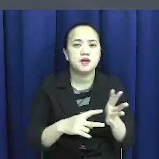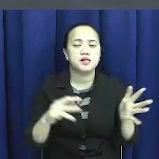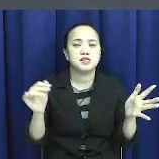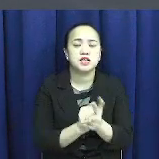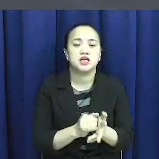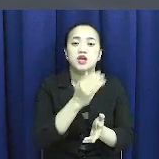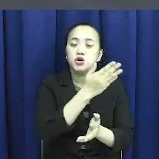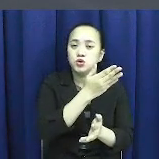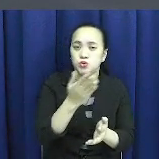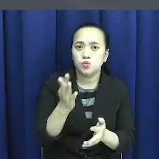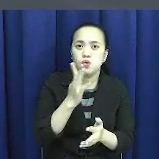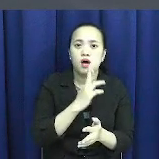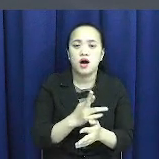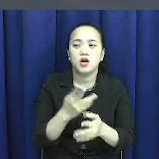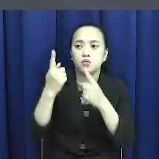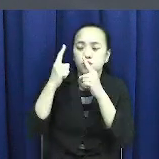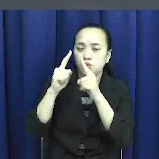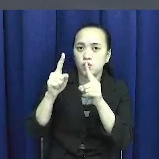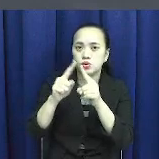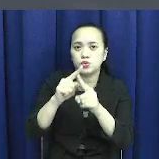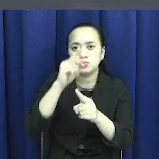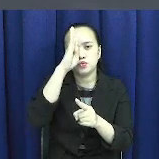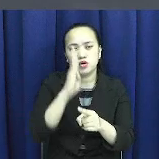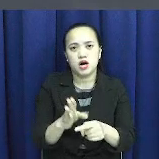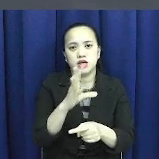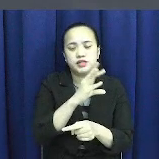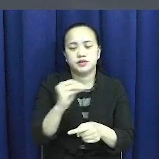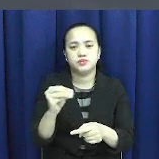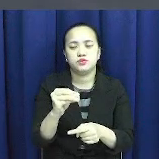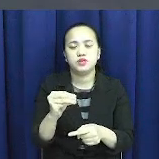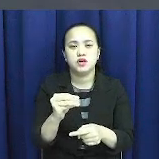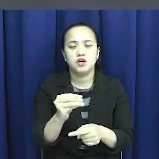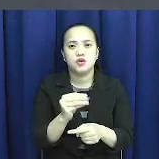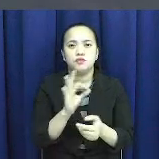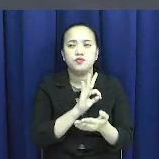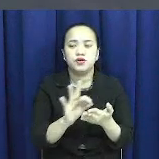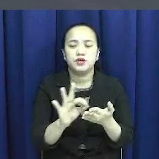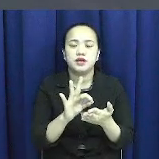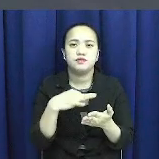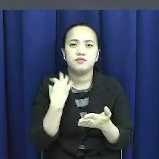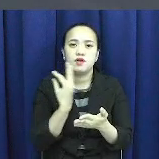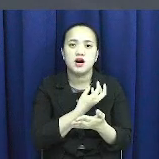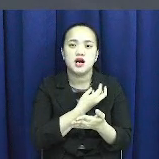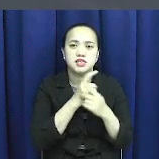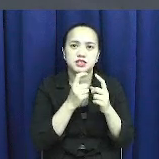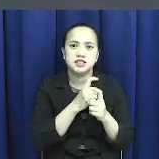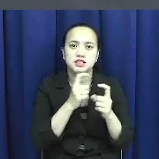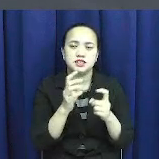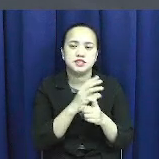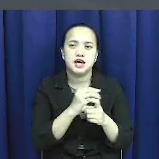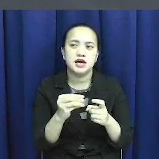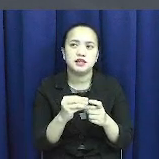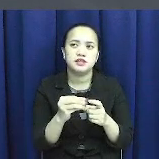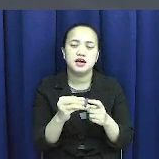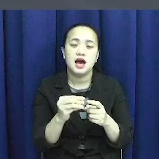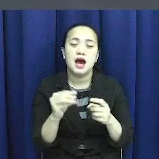Diyos, of course, by the name of the Lord Jesus Christ, para ihingi mo ng tawad ang iyong personal na